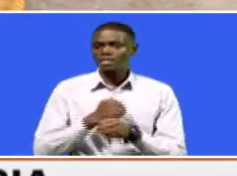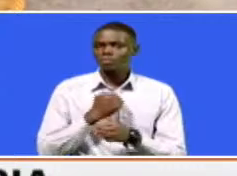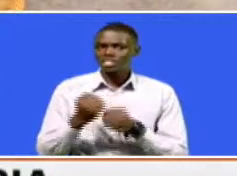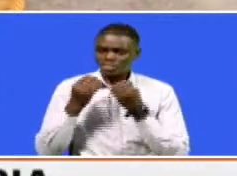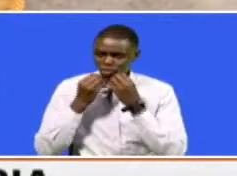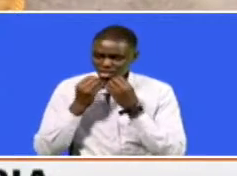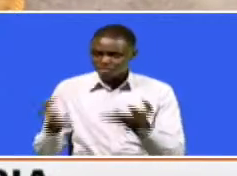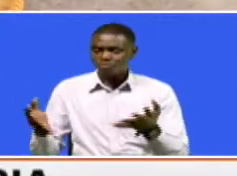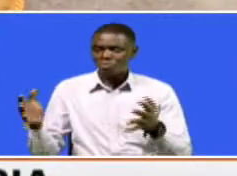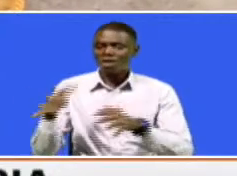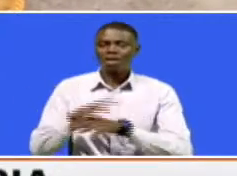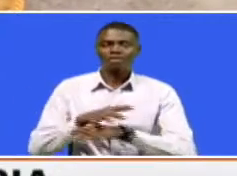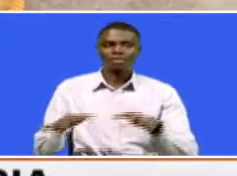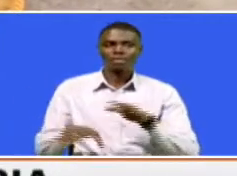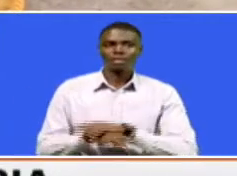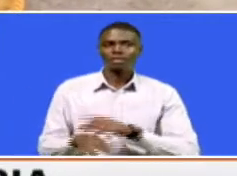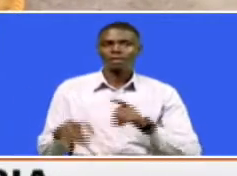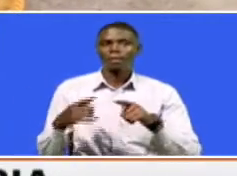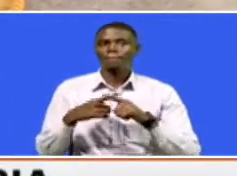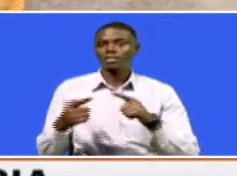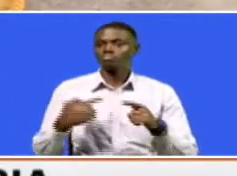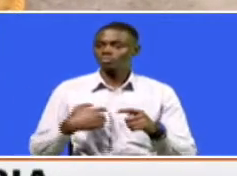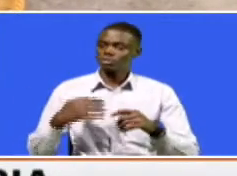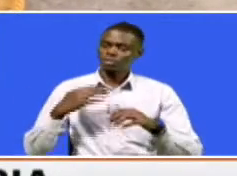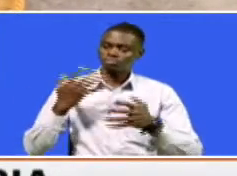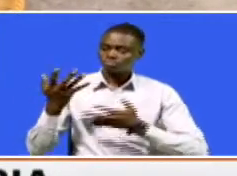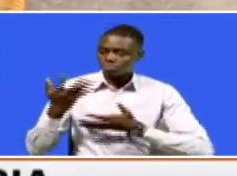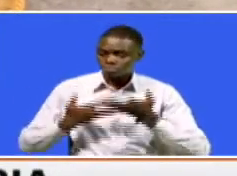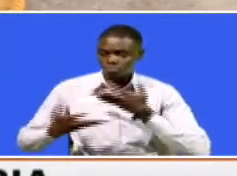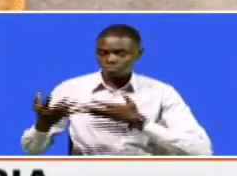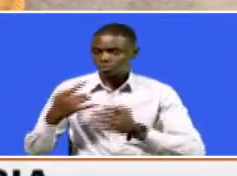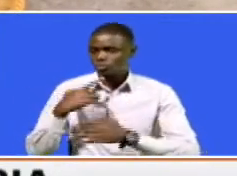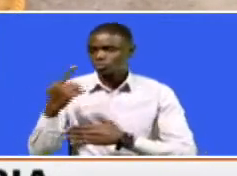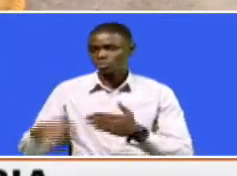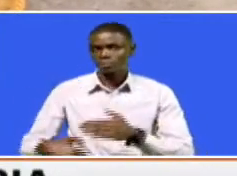kama niko mgonjwa. Lakini nawaambianga